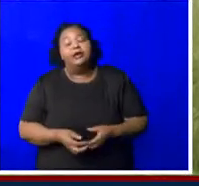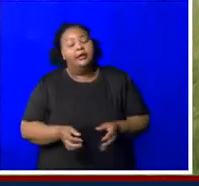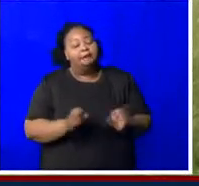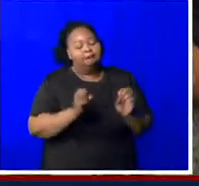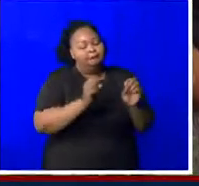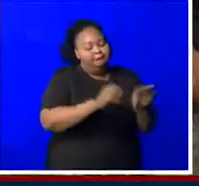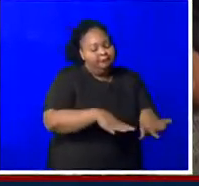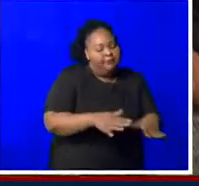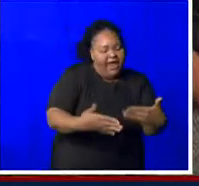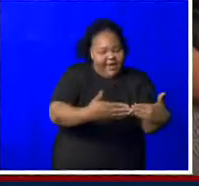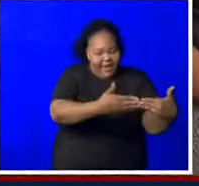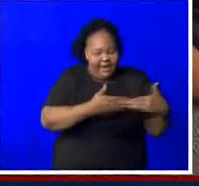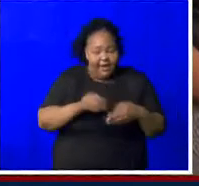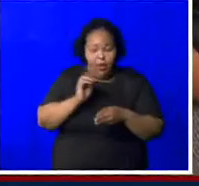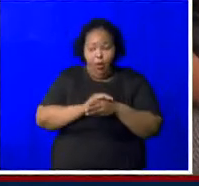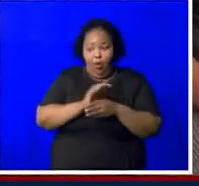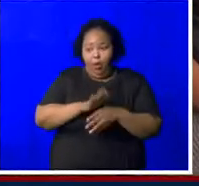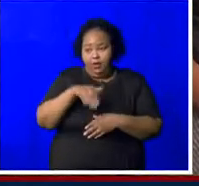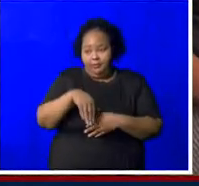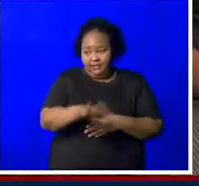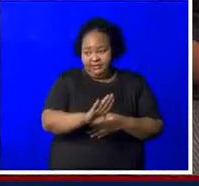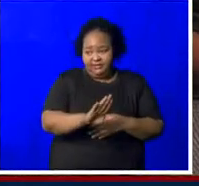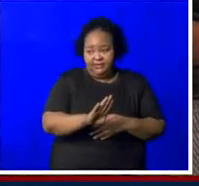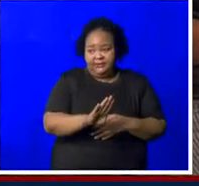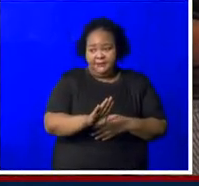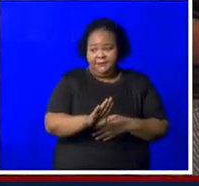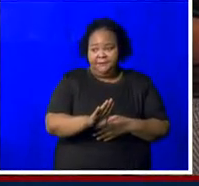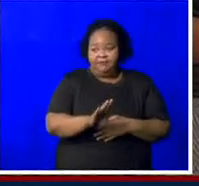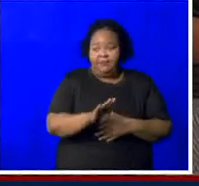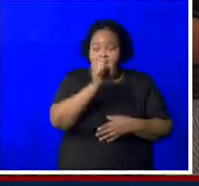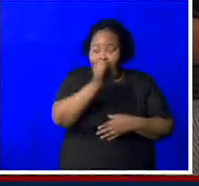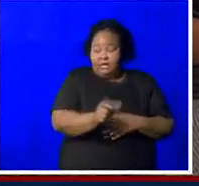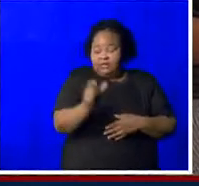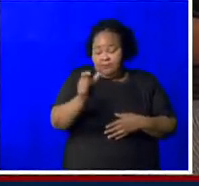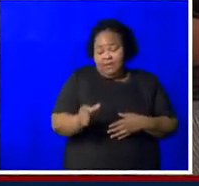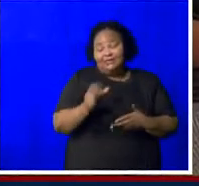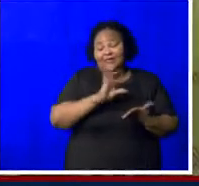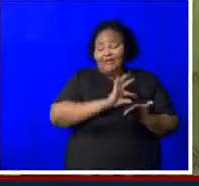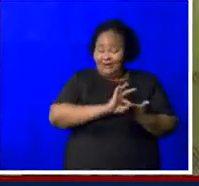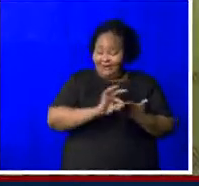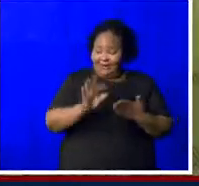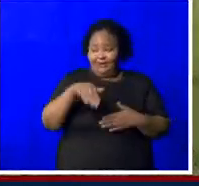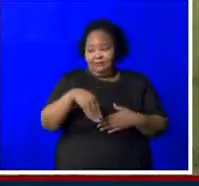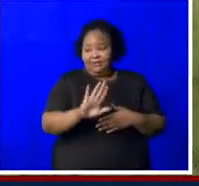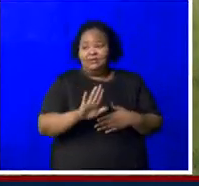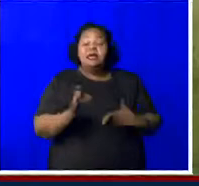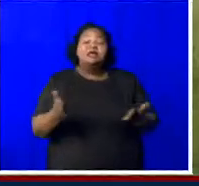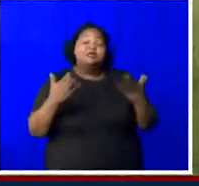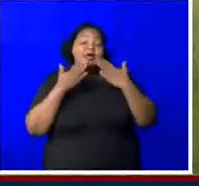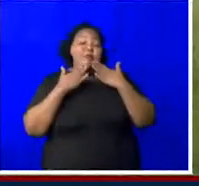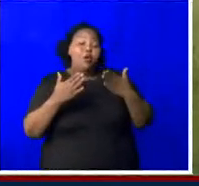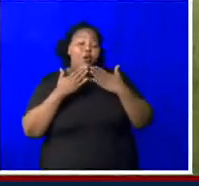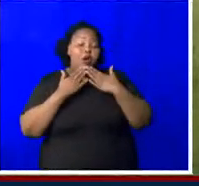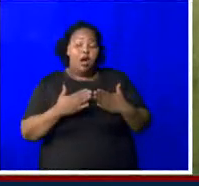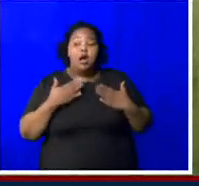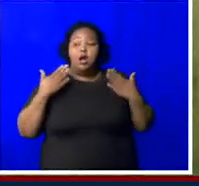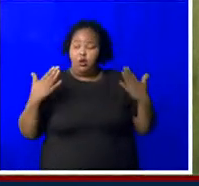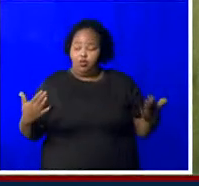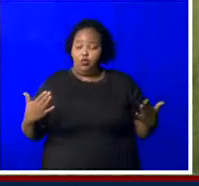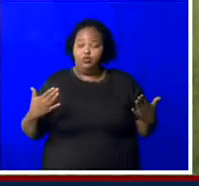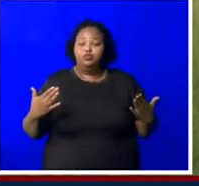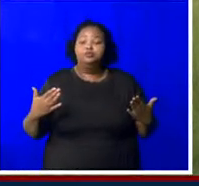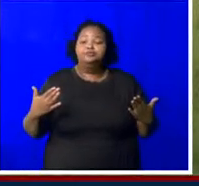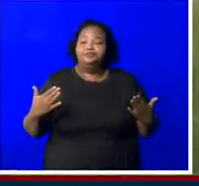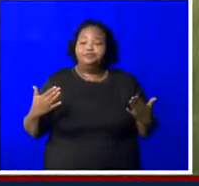athanza lakuhlala lakhlobe khona seke sibonga kakhulu lokuthi gcine kufike la kuleli thuba leli